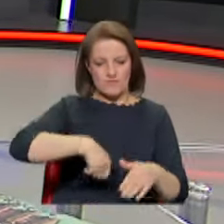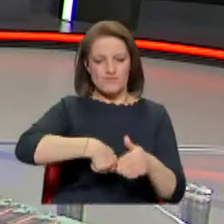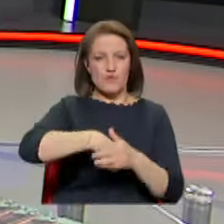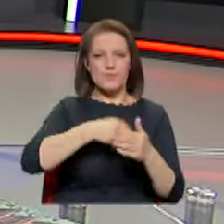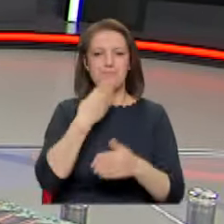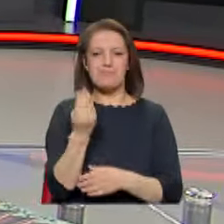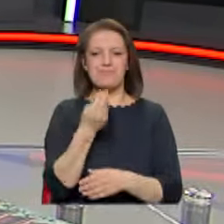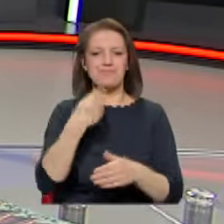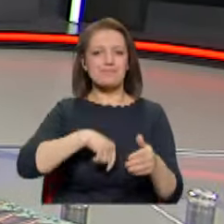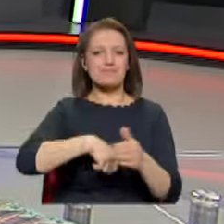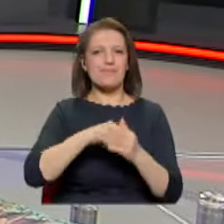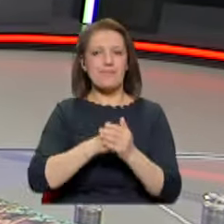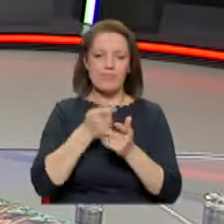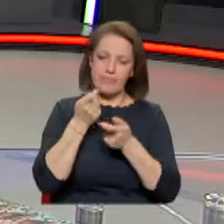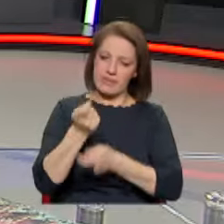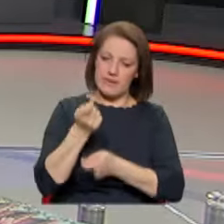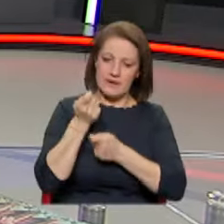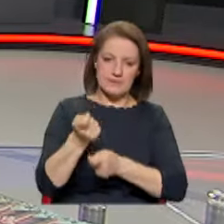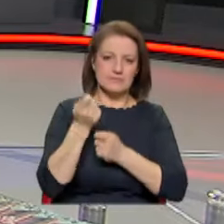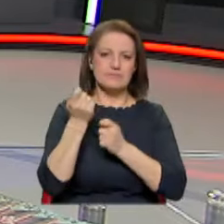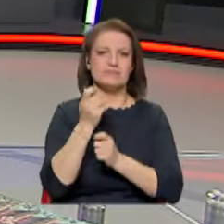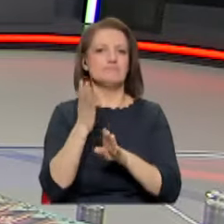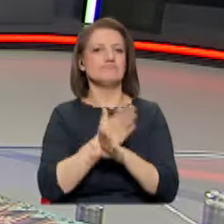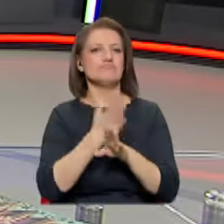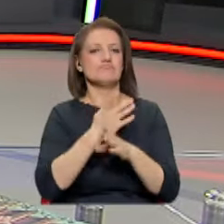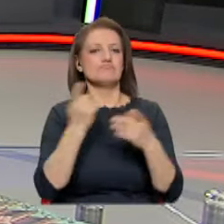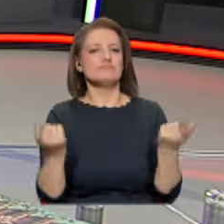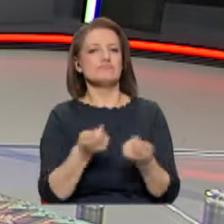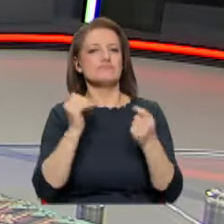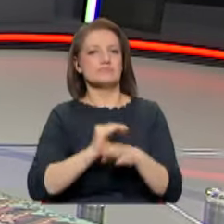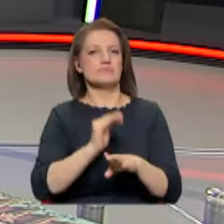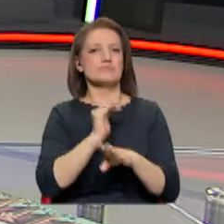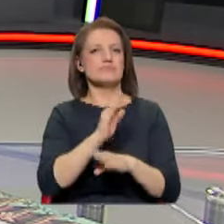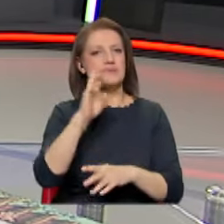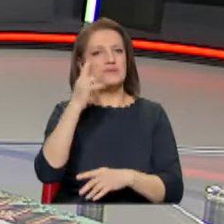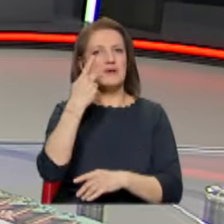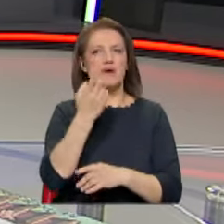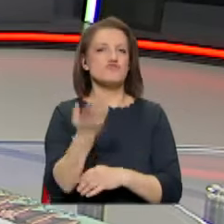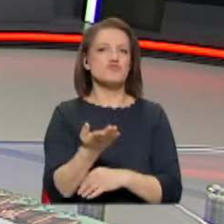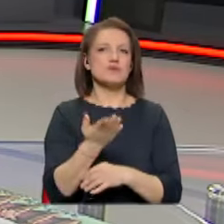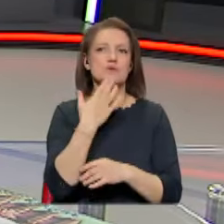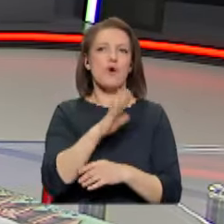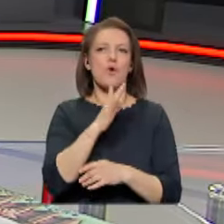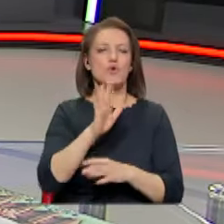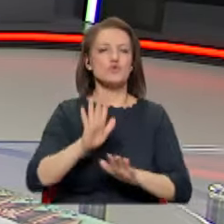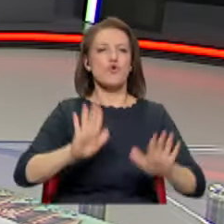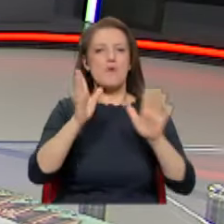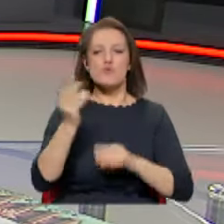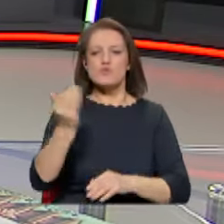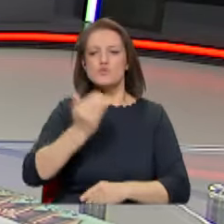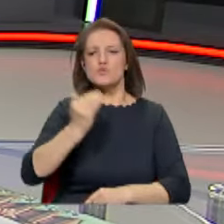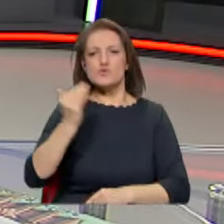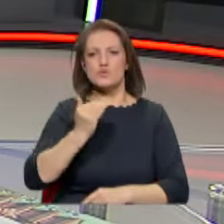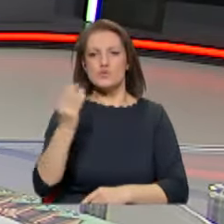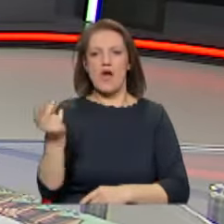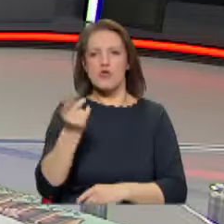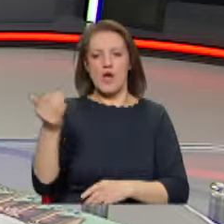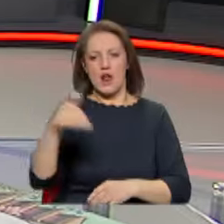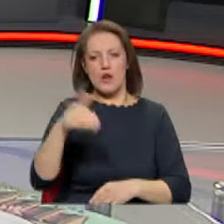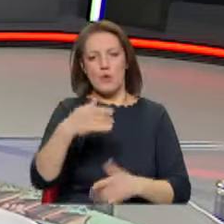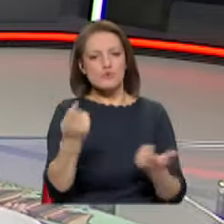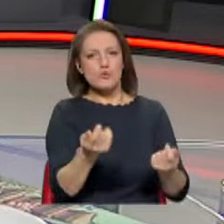genç futbolcu yetişsin. İşte neden çalışma hayatında yabancı sınırı diye bir şey yok? Bütün göçmenleri ucuza ucuza çalıştırtıyorsunuz